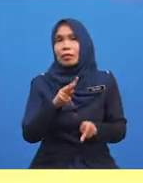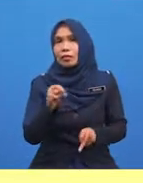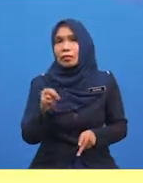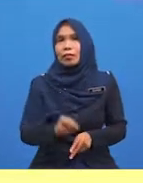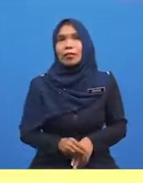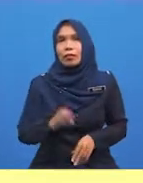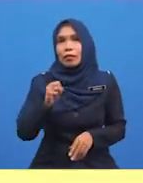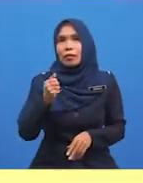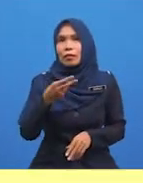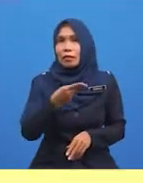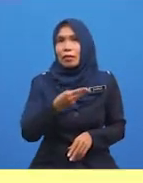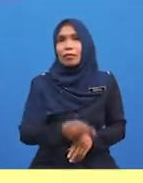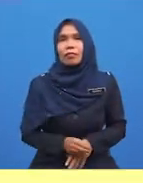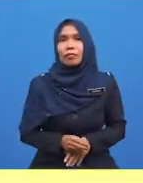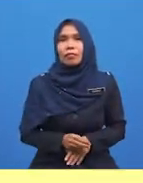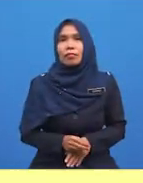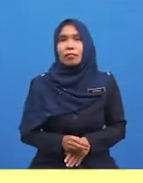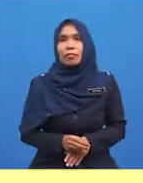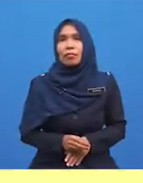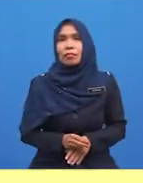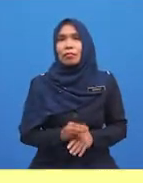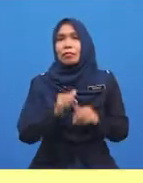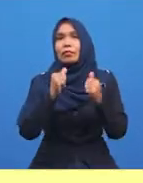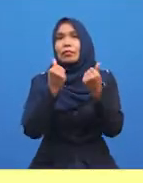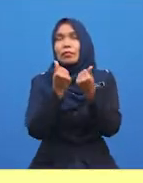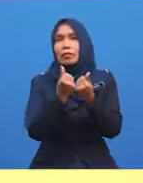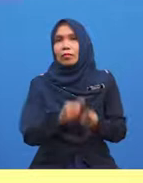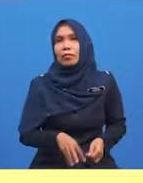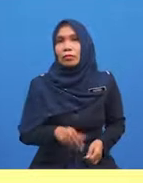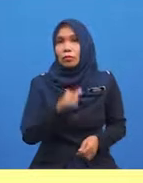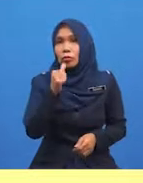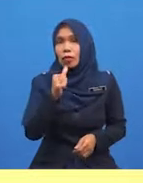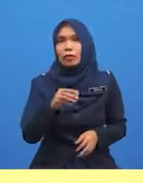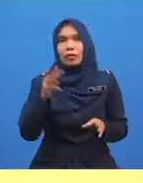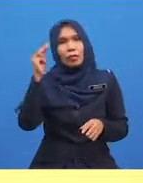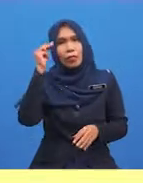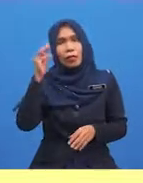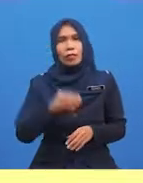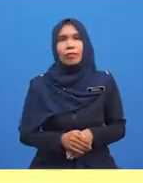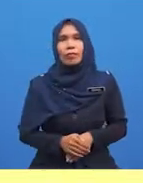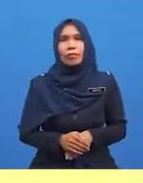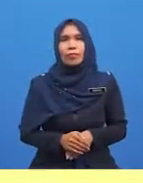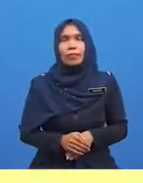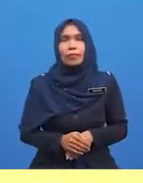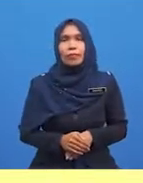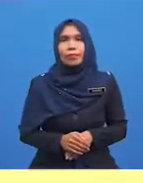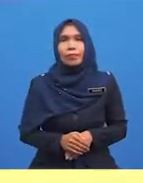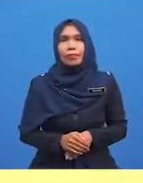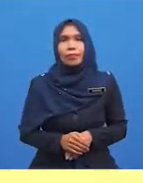sebagai warga negara Malaysia. Ini jelas menunjukkan prinsip